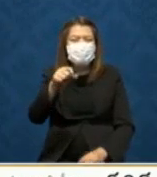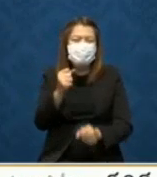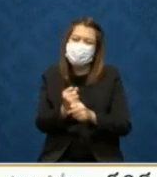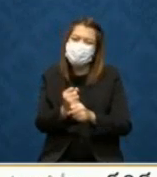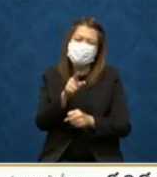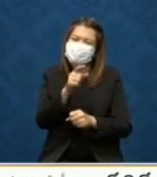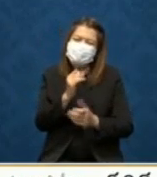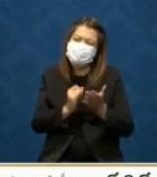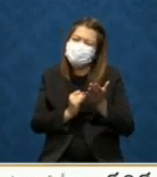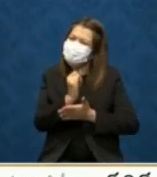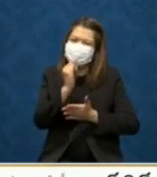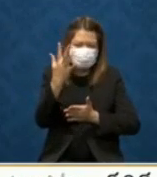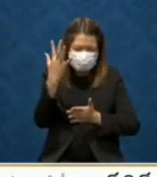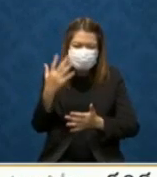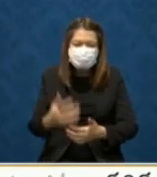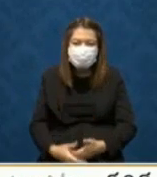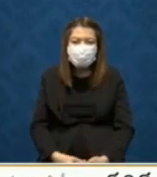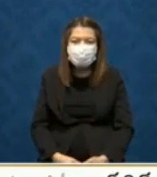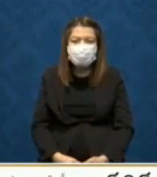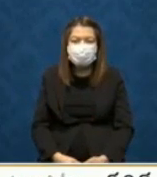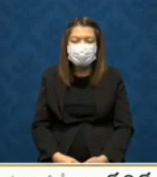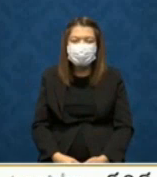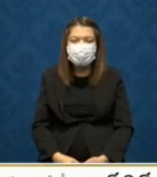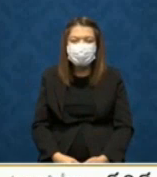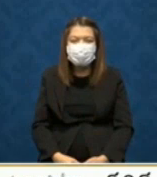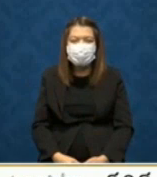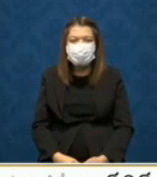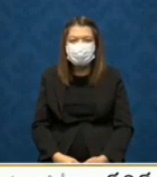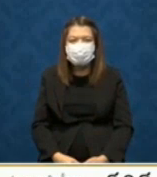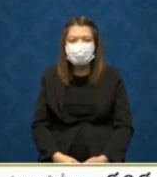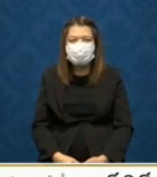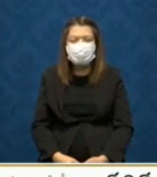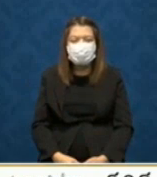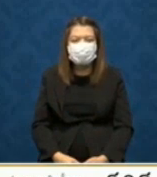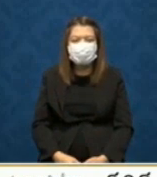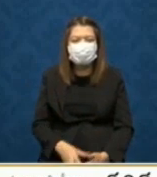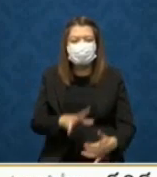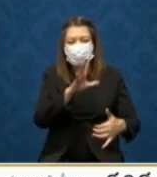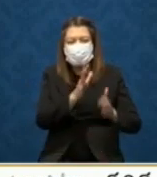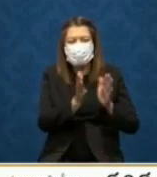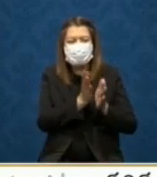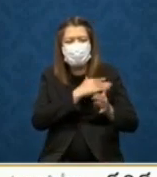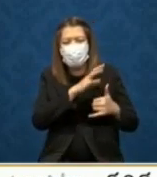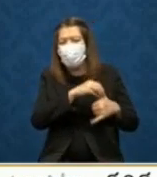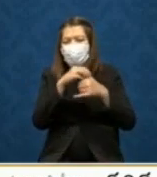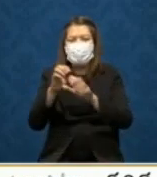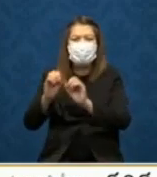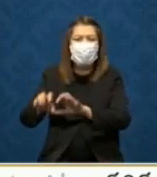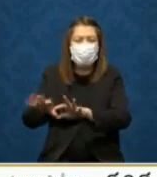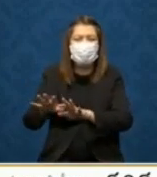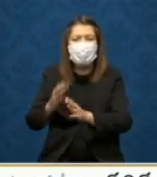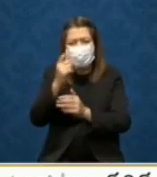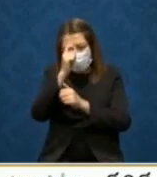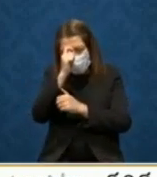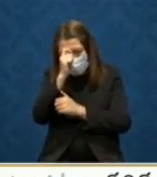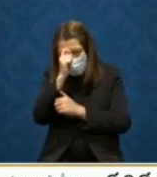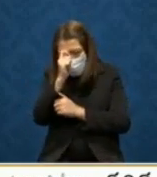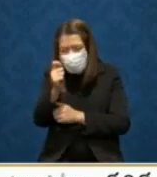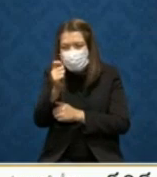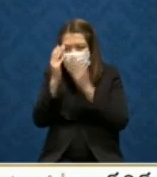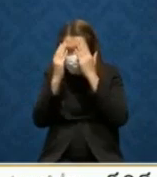มันไม่ถูกต้องท่านอย่ายัดเยียดของท่านไปให้คนอื่นเราเคารพในเรื่องการนับถือ